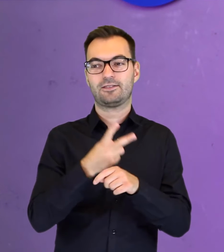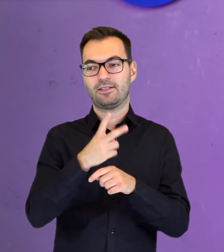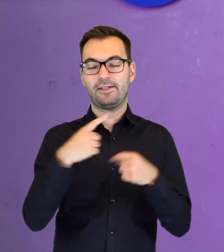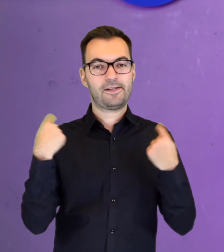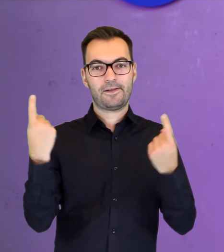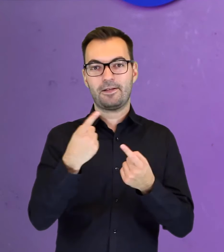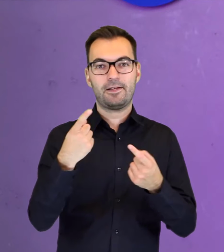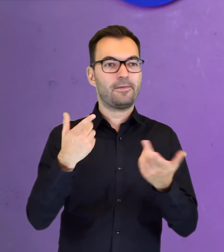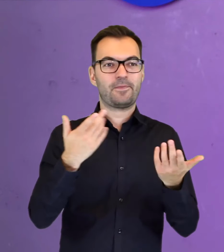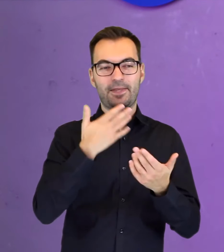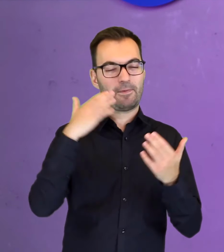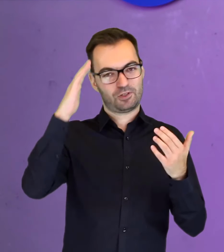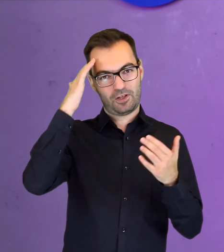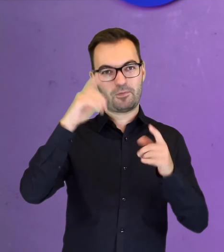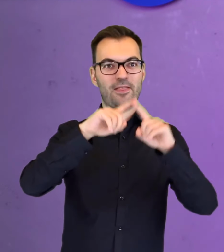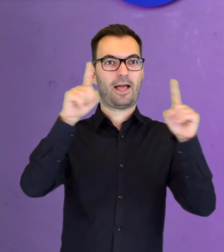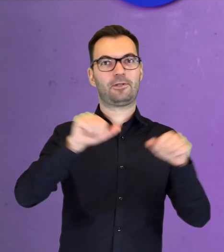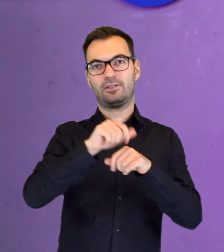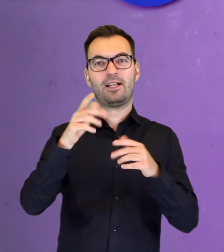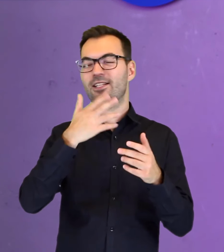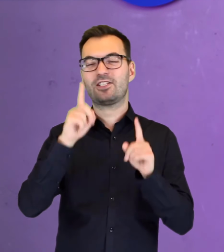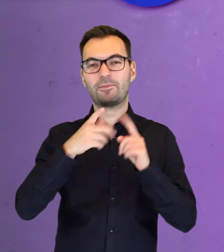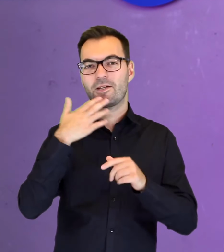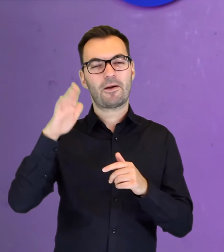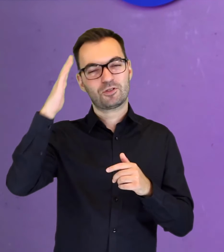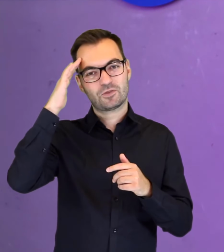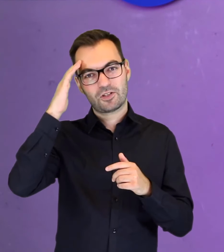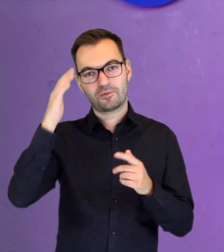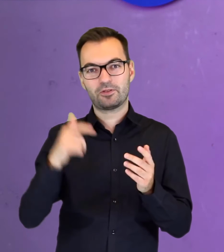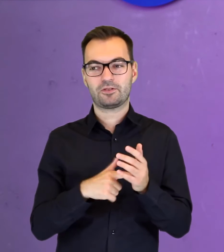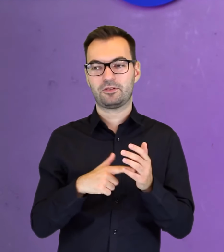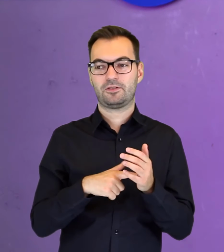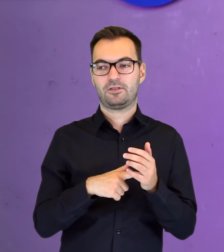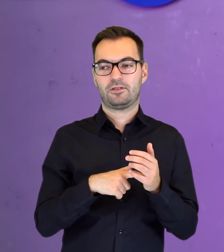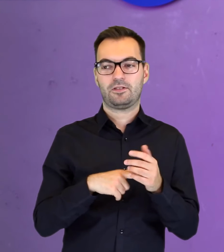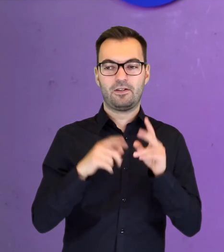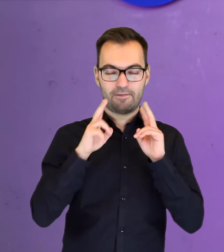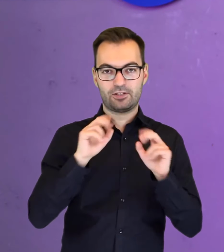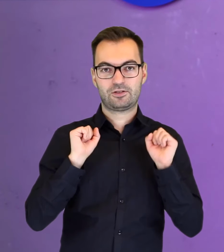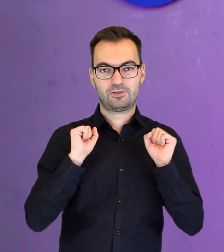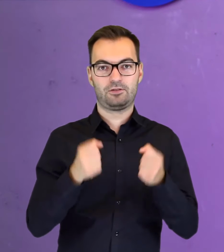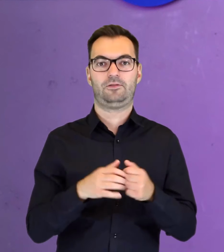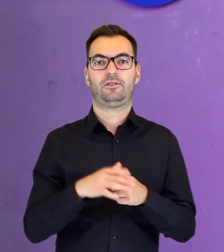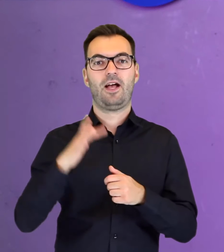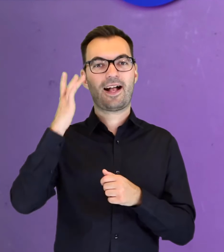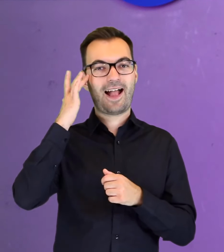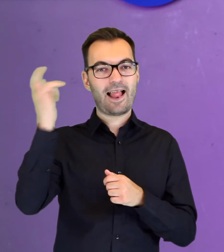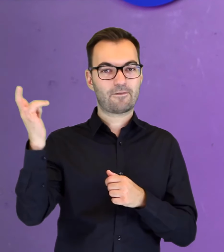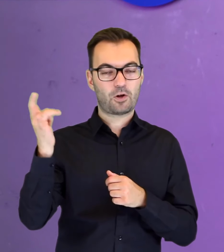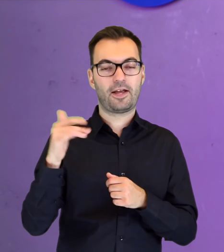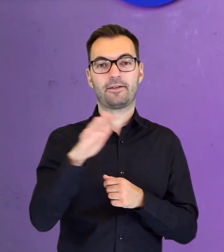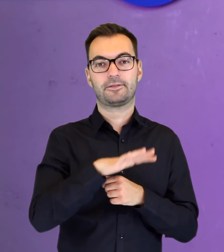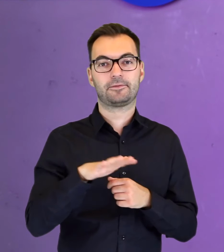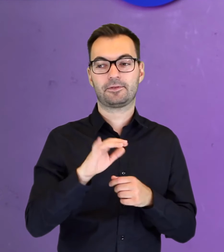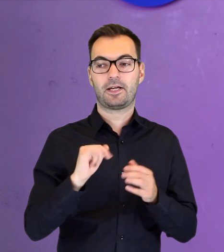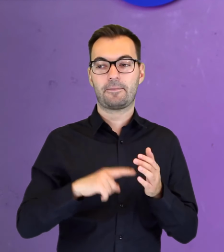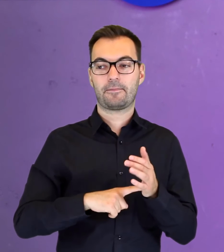mamy wszędzie tablice itd facto dostępność otacza nas dookoła ale czasami nie mamy takiej świadomości